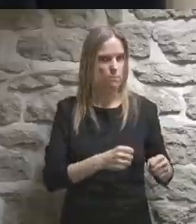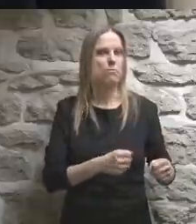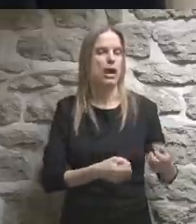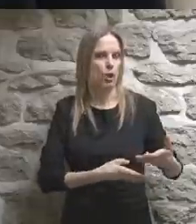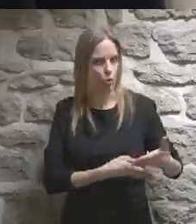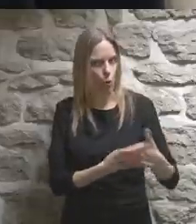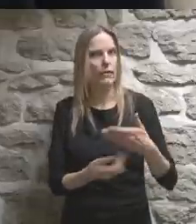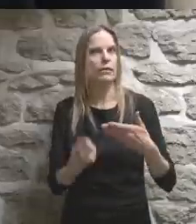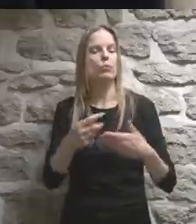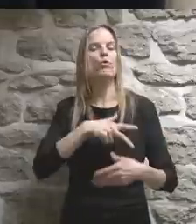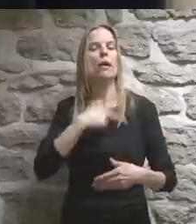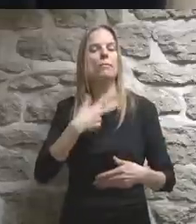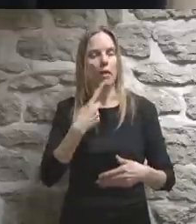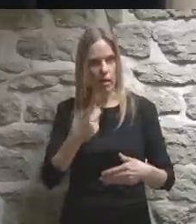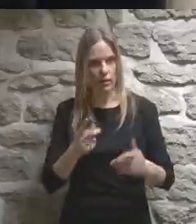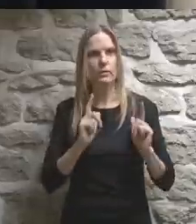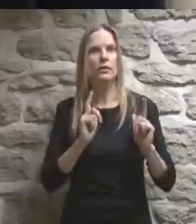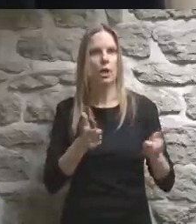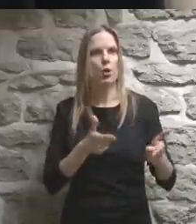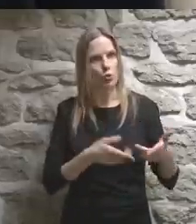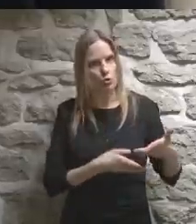toetab lisaüksusega.